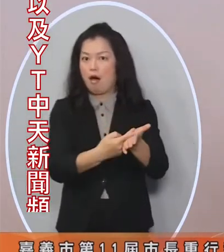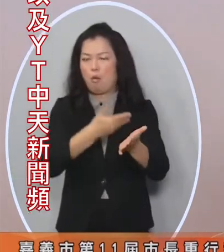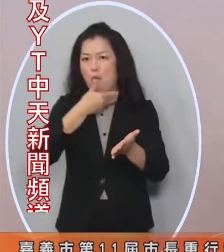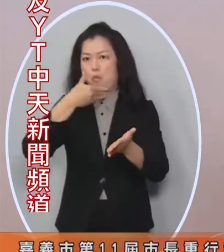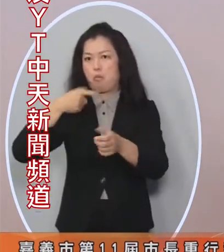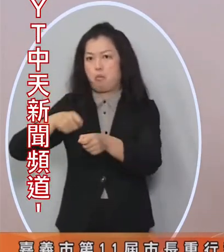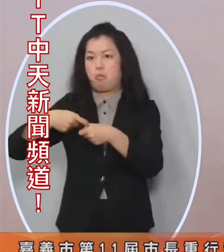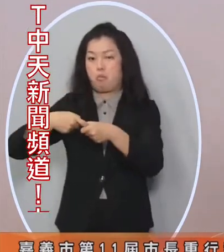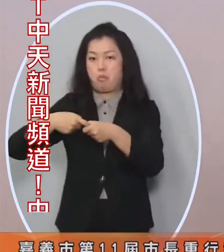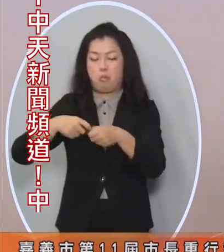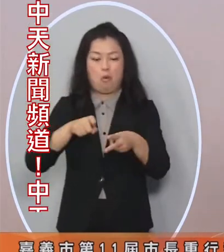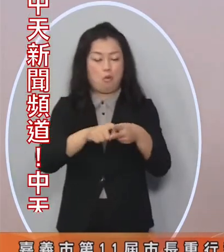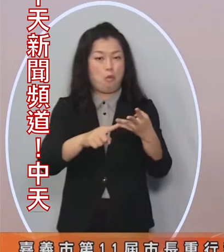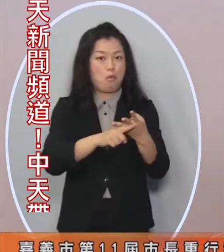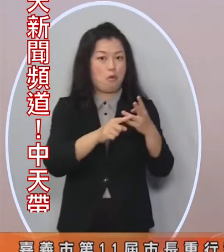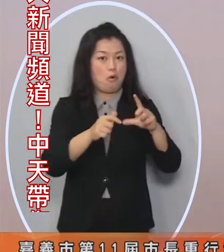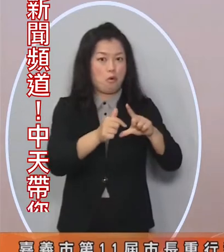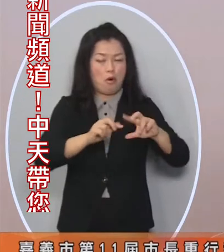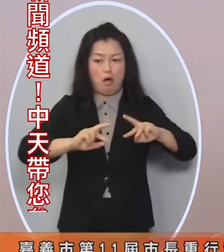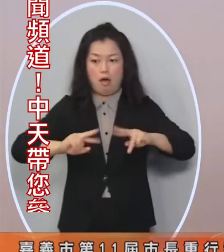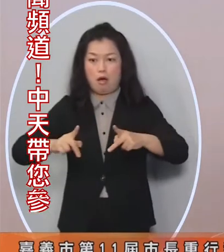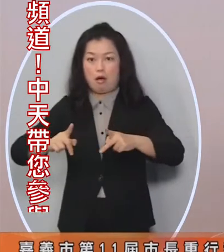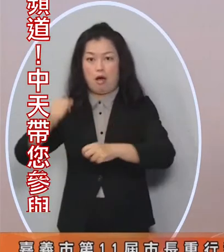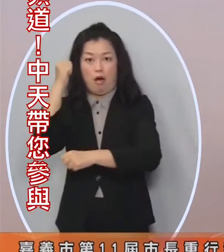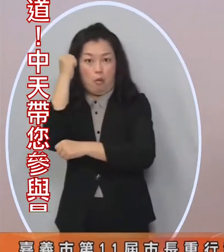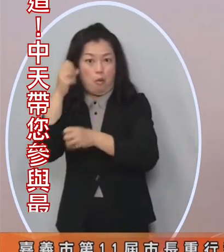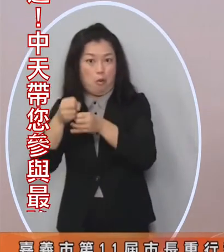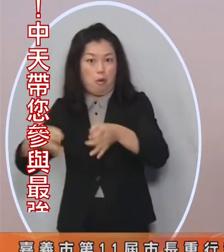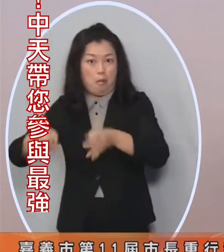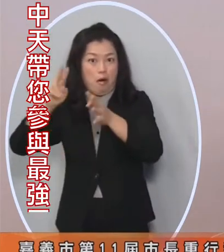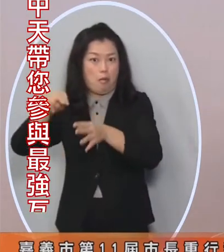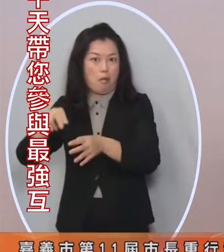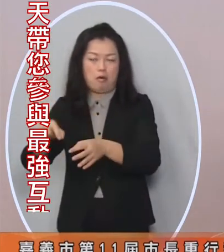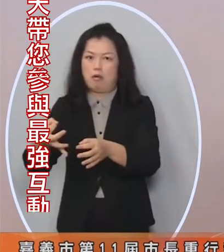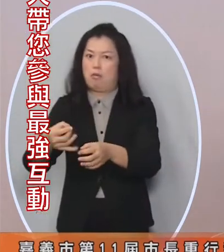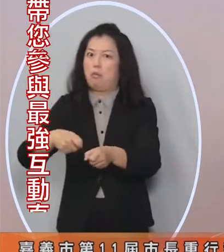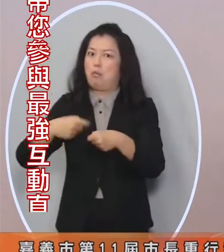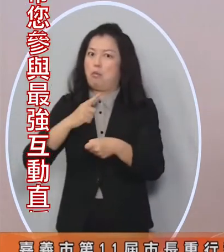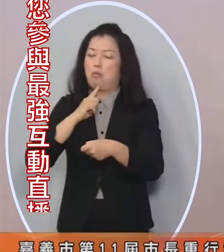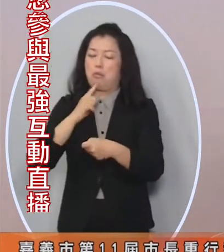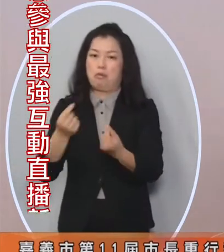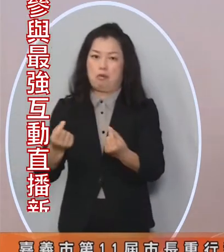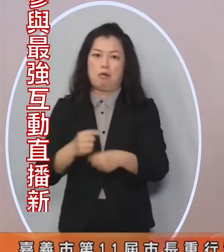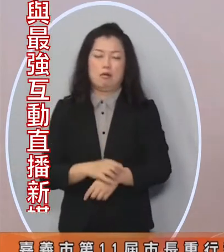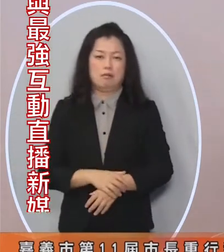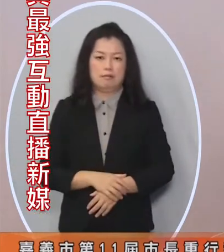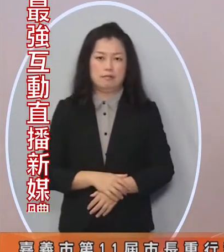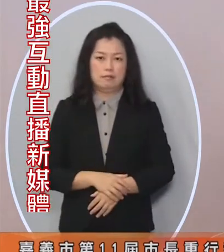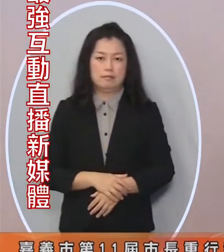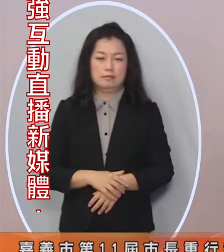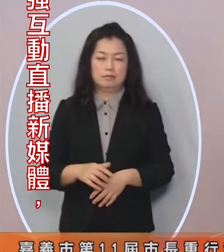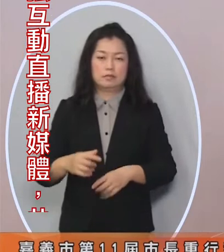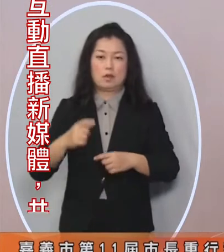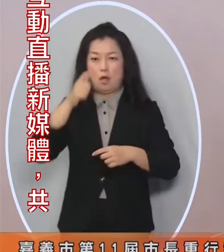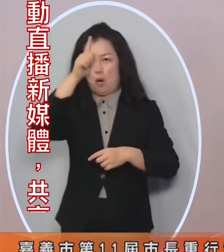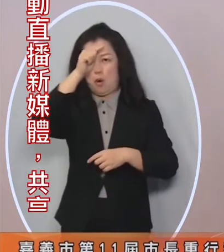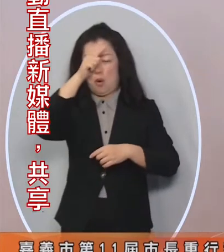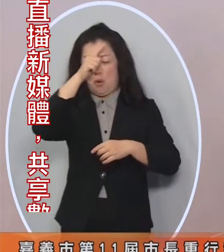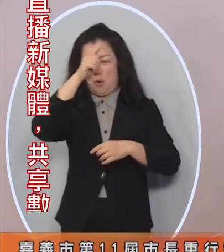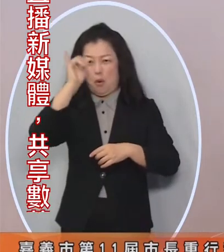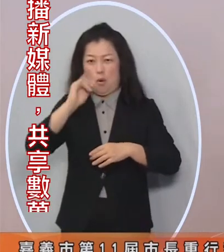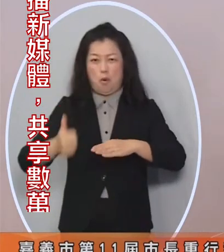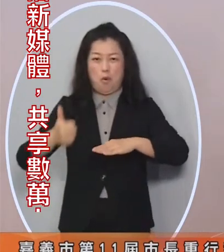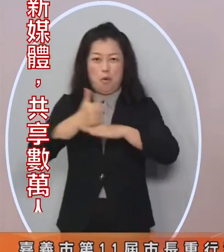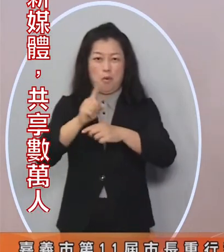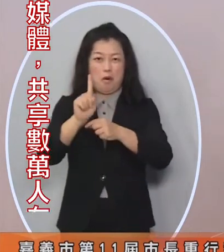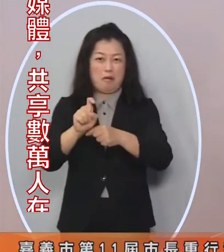工业区变做住宅区嘛利益足大个，吼、哦！人迄做13栋个黄敏惠市长足内行